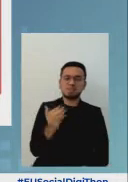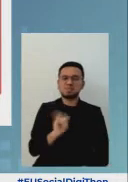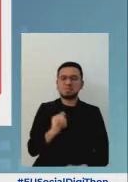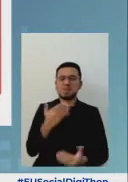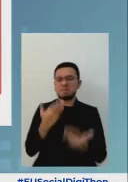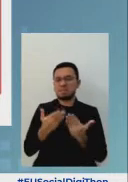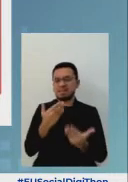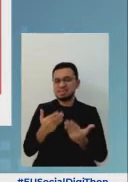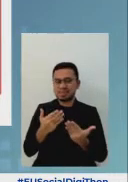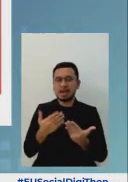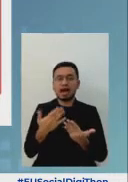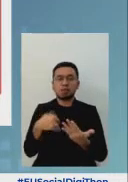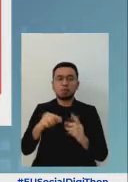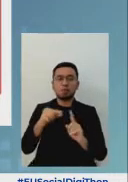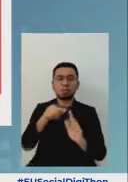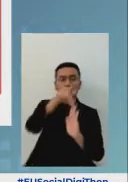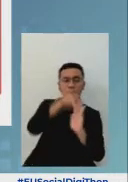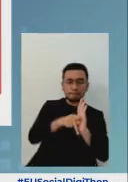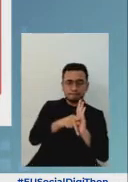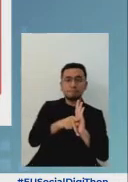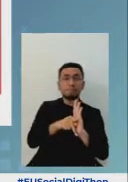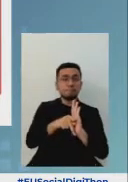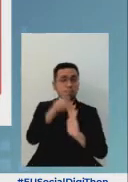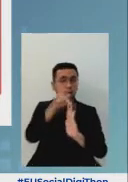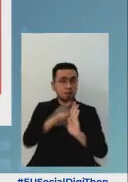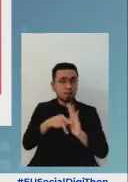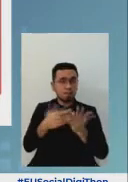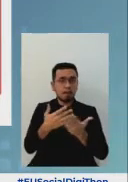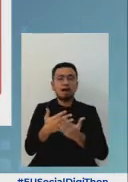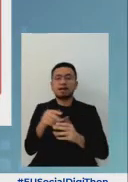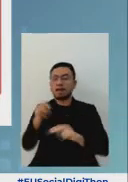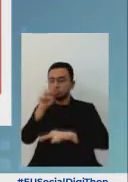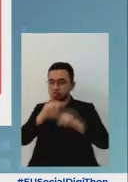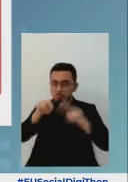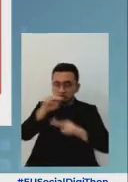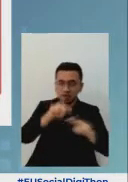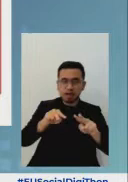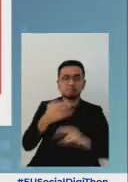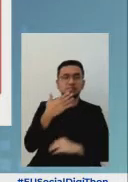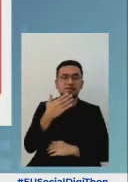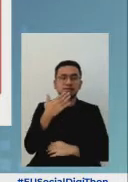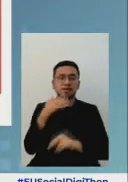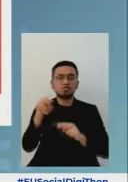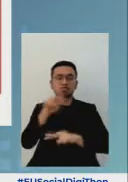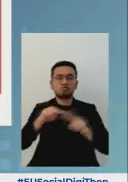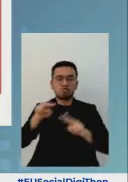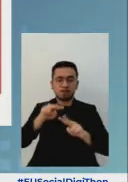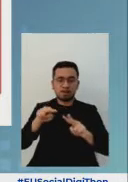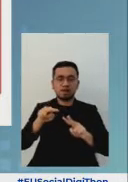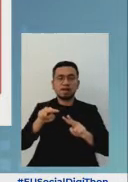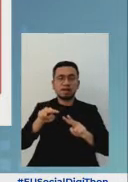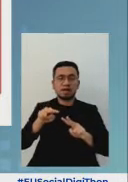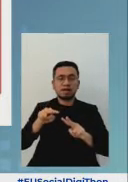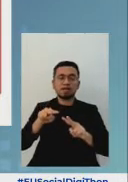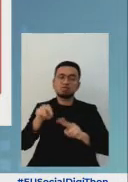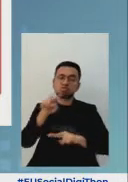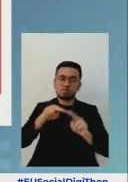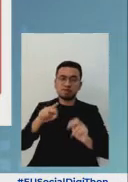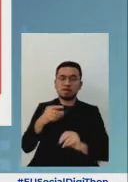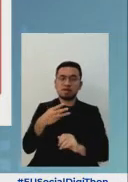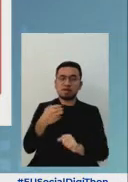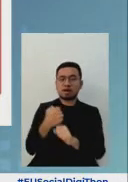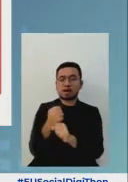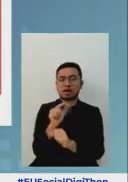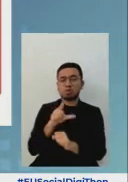Mereka melakukan satu survei, biasanya survei ini dilakukan on regular basis, jadi basisnya secara reguler. Yang